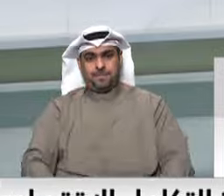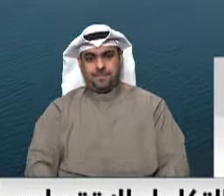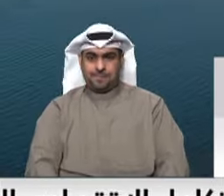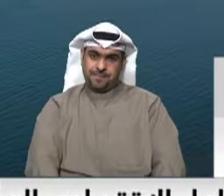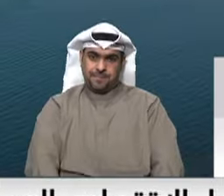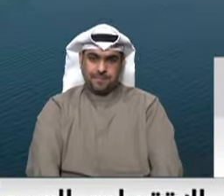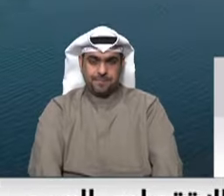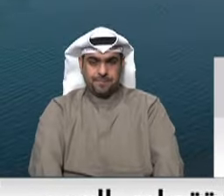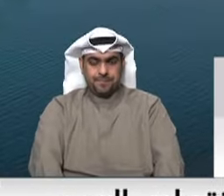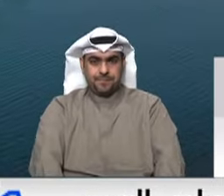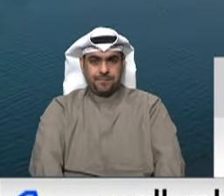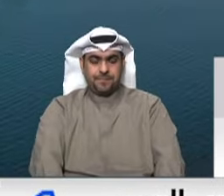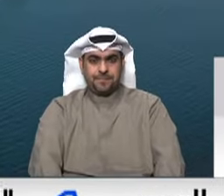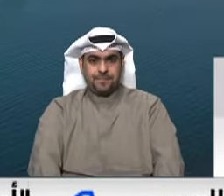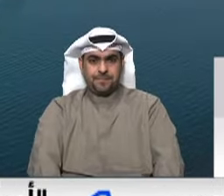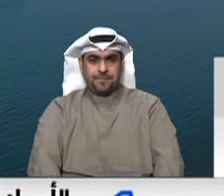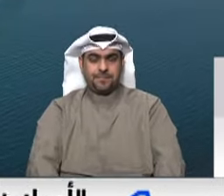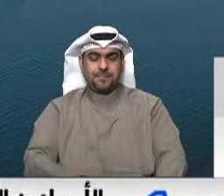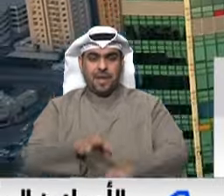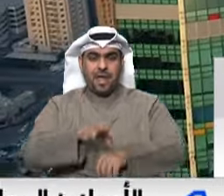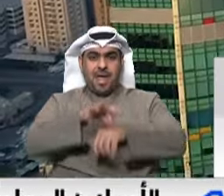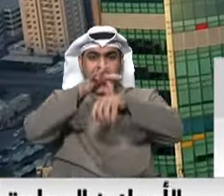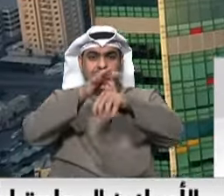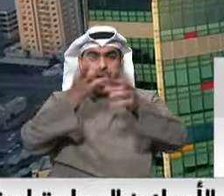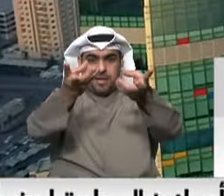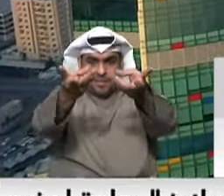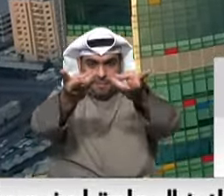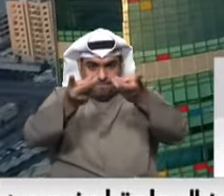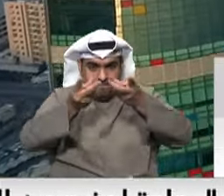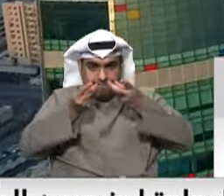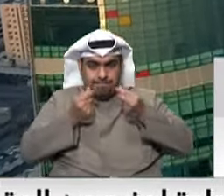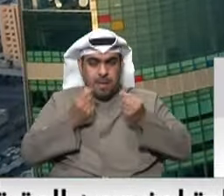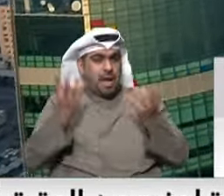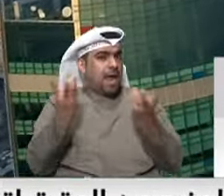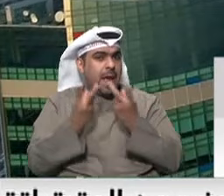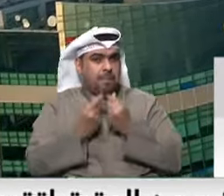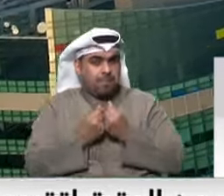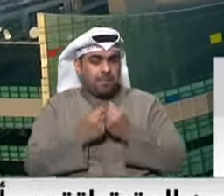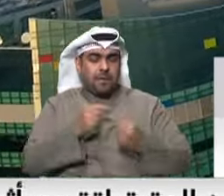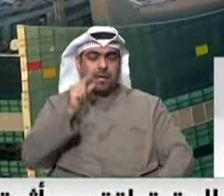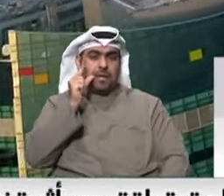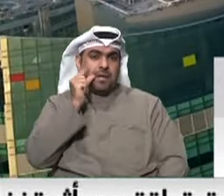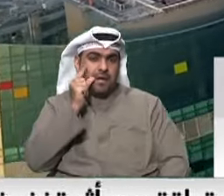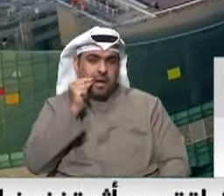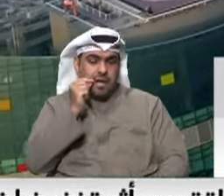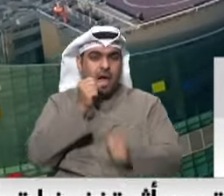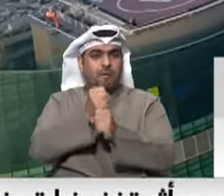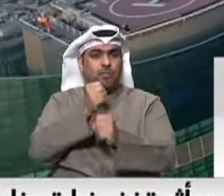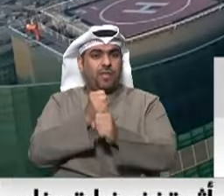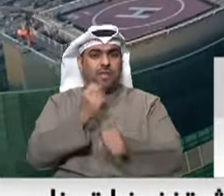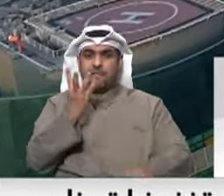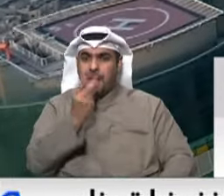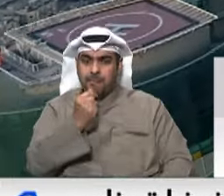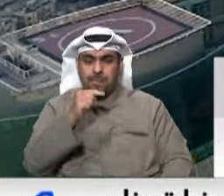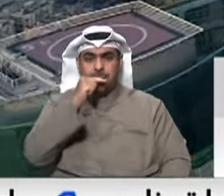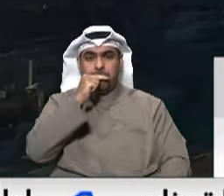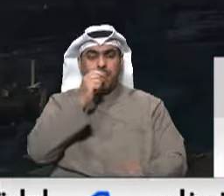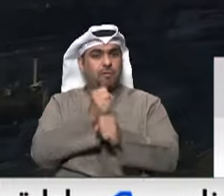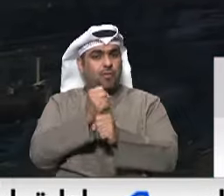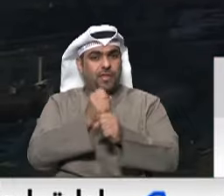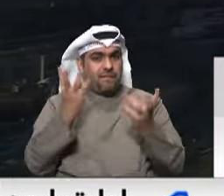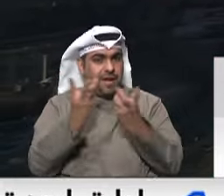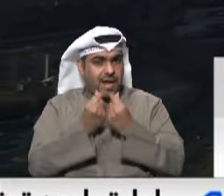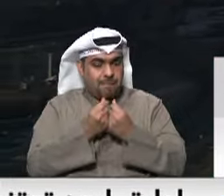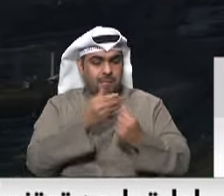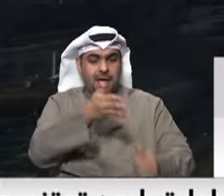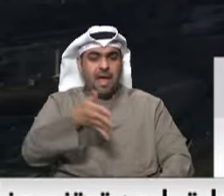التفاصيل يلعب التعداد السكاني دورا مهما في العمليه التخطيطيه لارتباطه باغلب المؤشرات الاقتصاديه والاجتماعيه التي تقوم